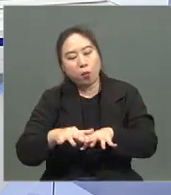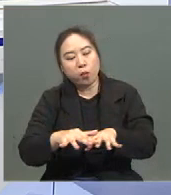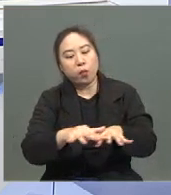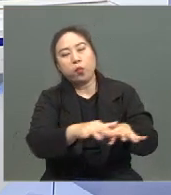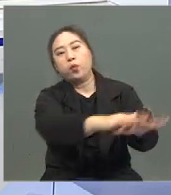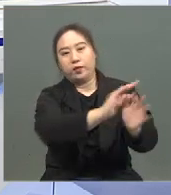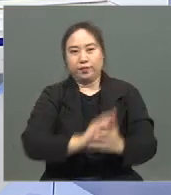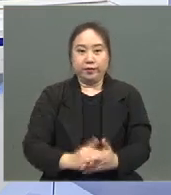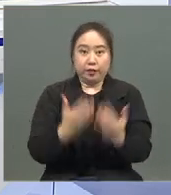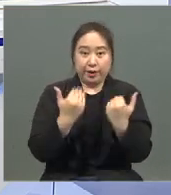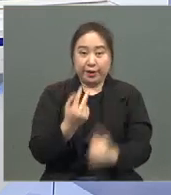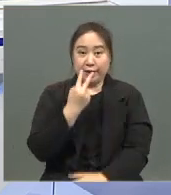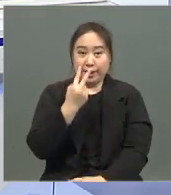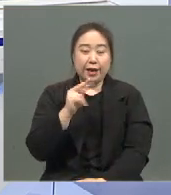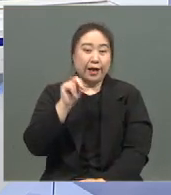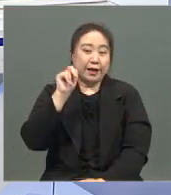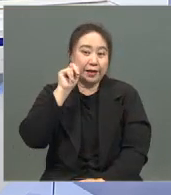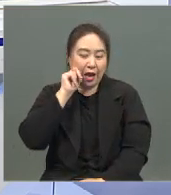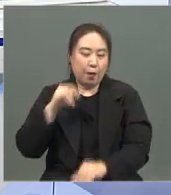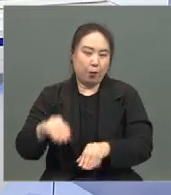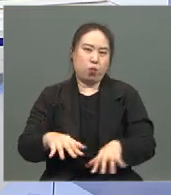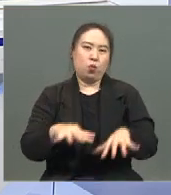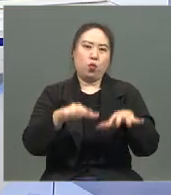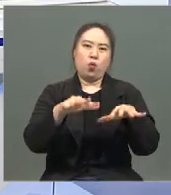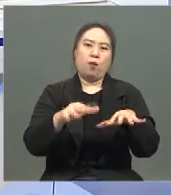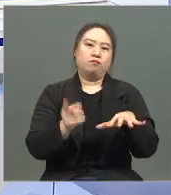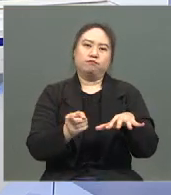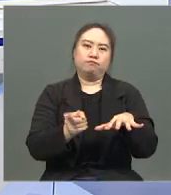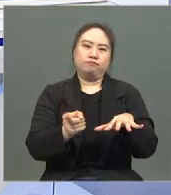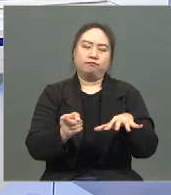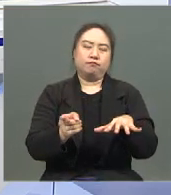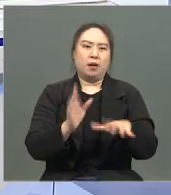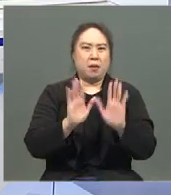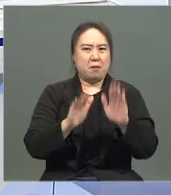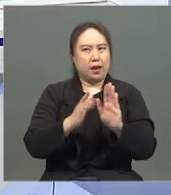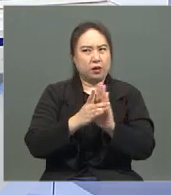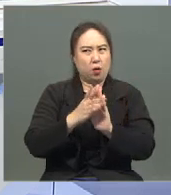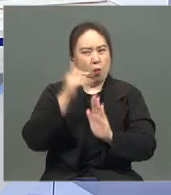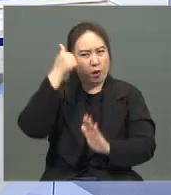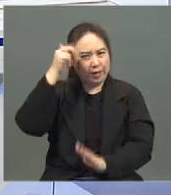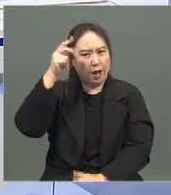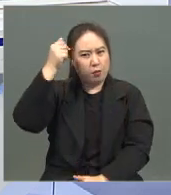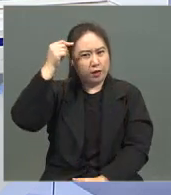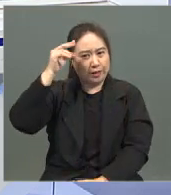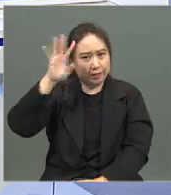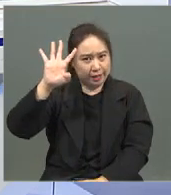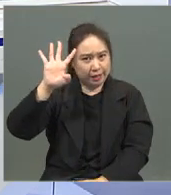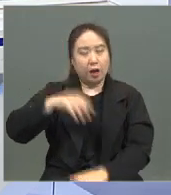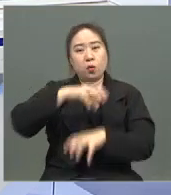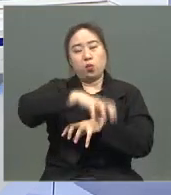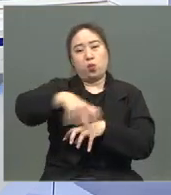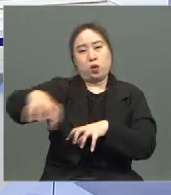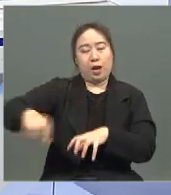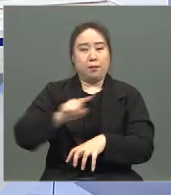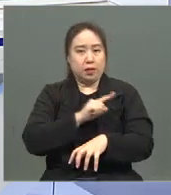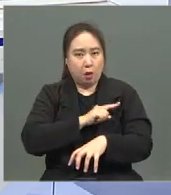คะว่าถึงแม้ว่าจะเป็นพื้นที่ที่รับน้ำแล้วจะต้องเจอกับสถานการณ์น้ำท่วมขังอยู่ประมาณ 3-4 วันเนี่ยแต่ว่าหน่วยงานในพื้น